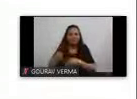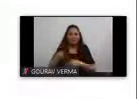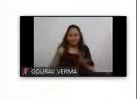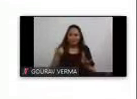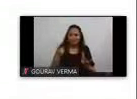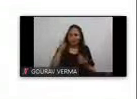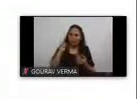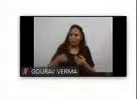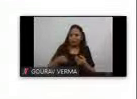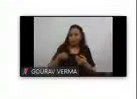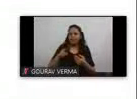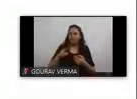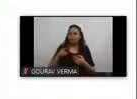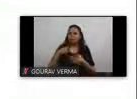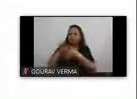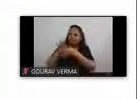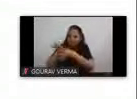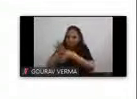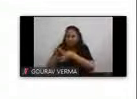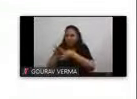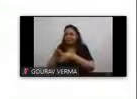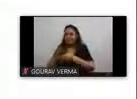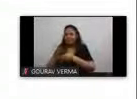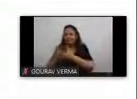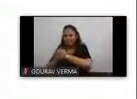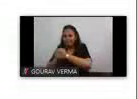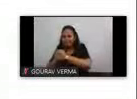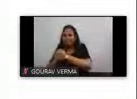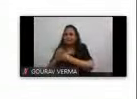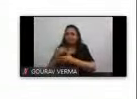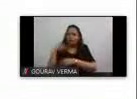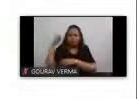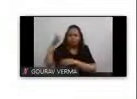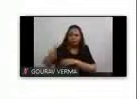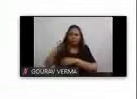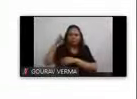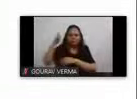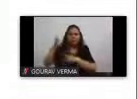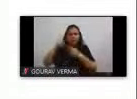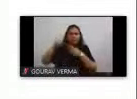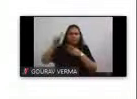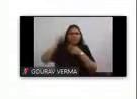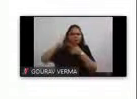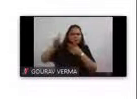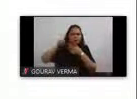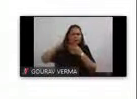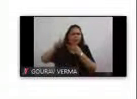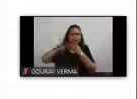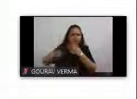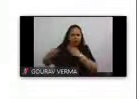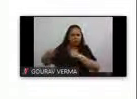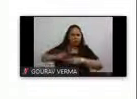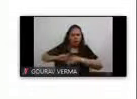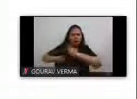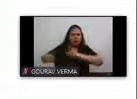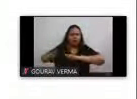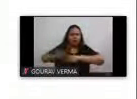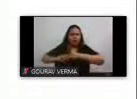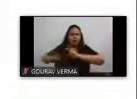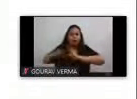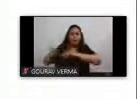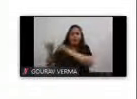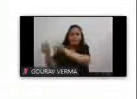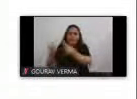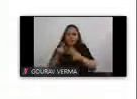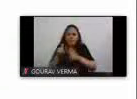जैसे establish rapport with the child. दो तीन बार visit करो, देखो कैसे बच्चे खेल रहे हैं, how the child is